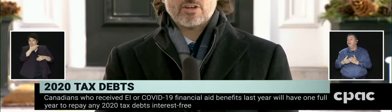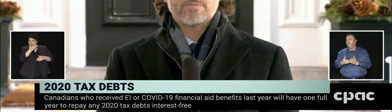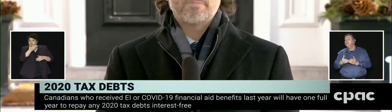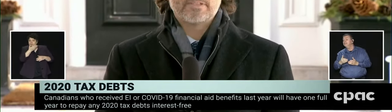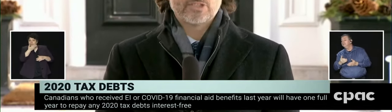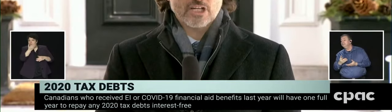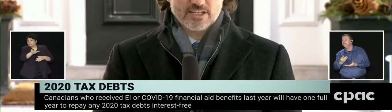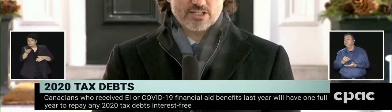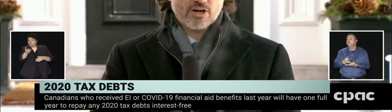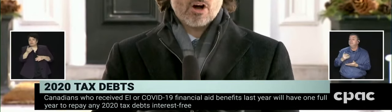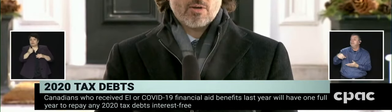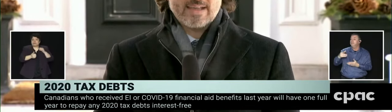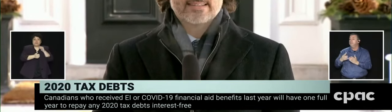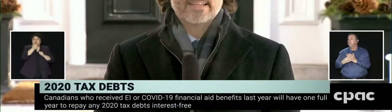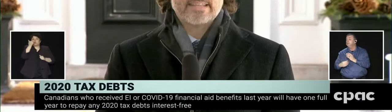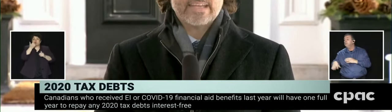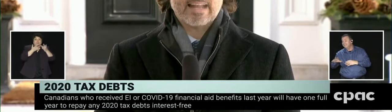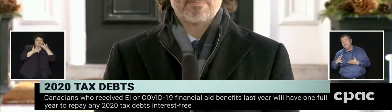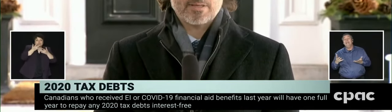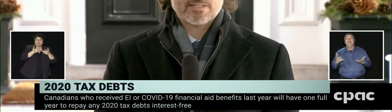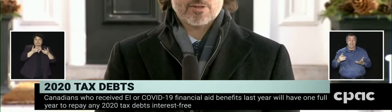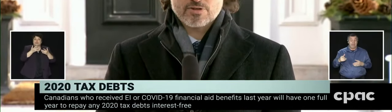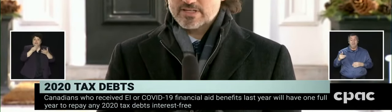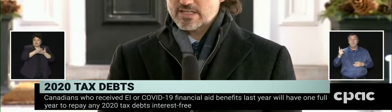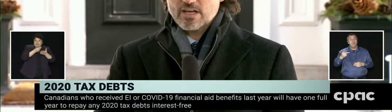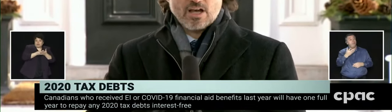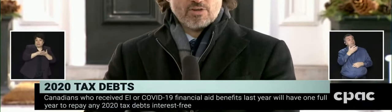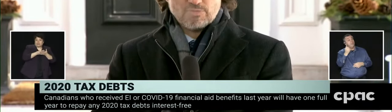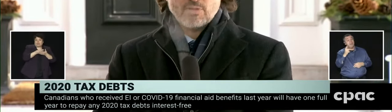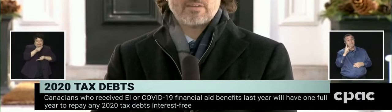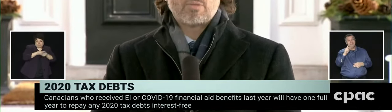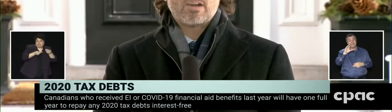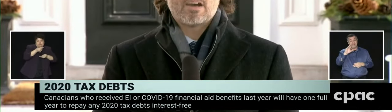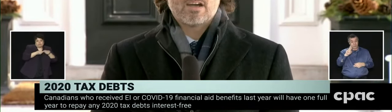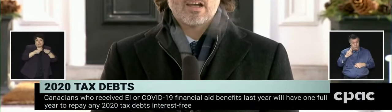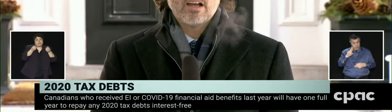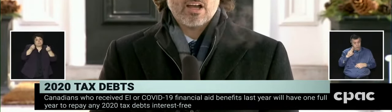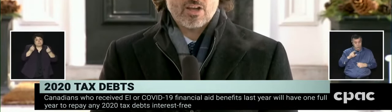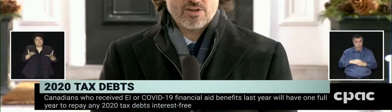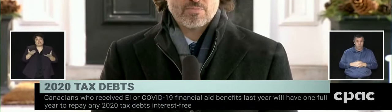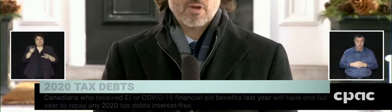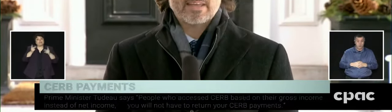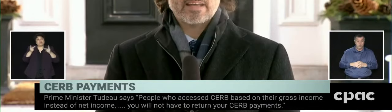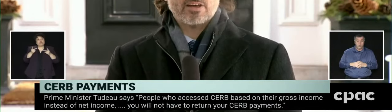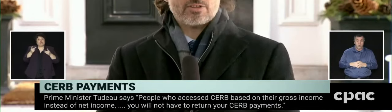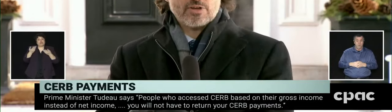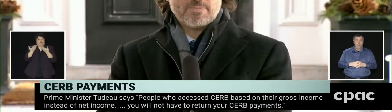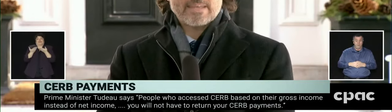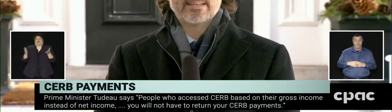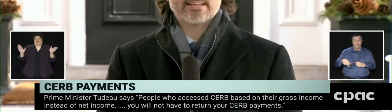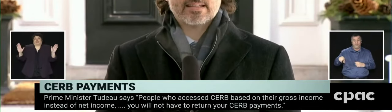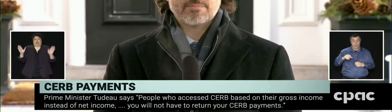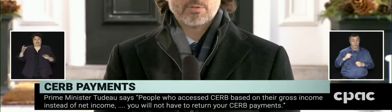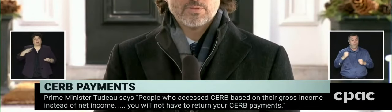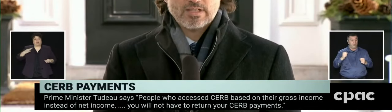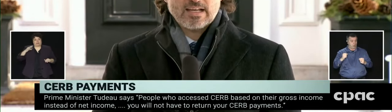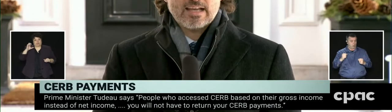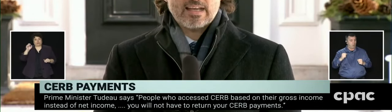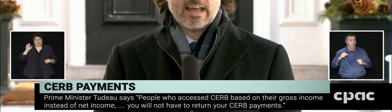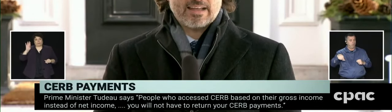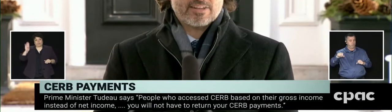a énormément de gens qui ont accédé à la PCU qui vont avoir le moyen de payer des